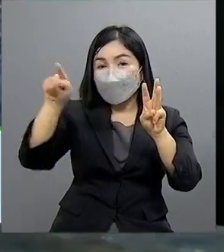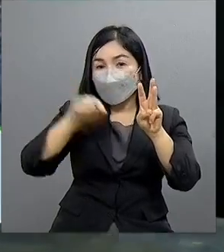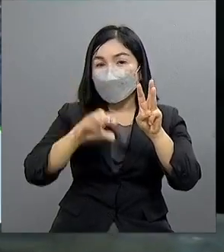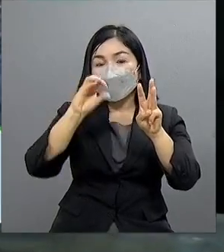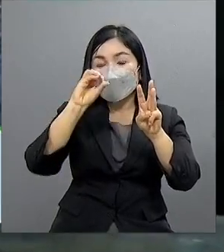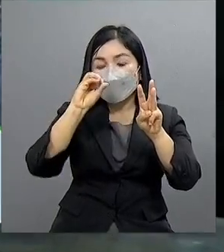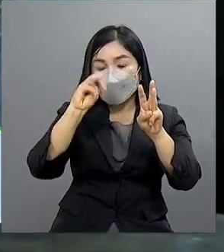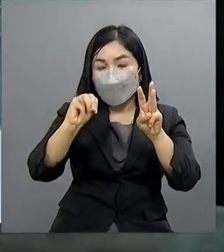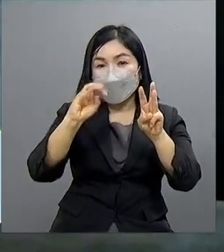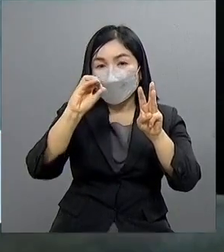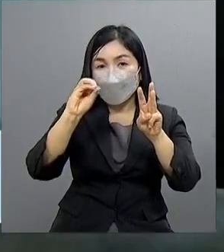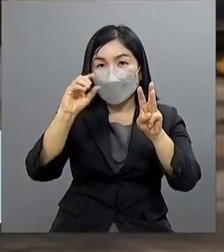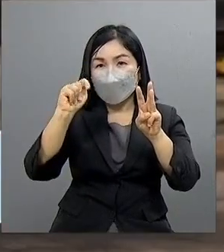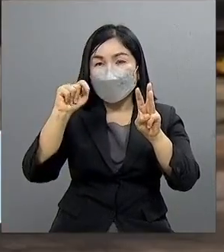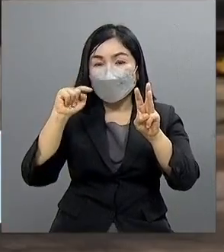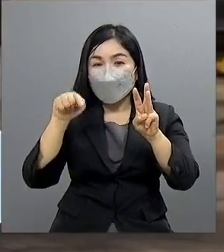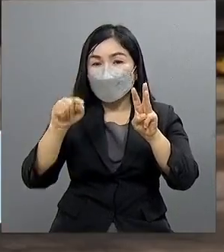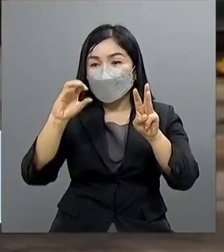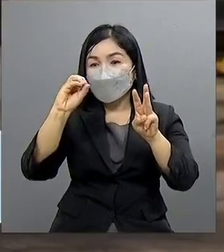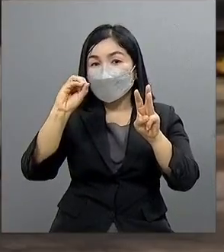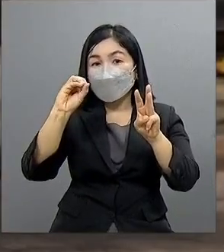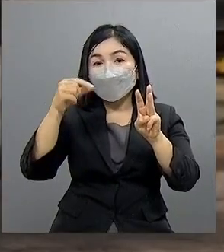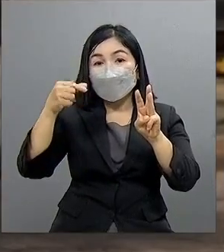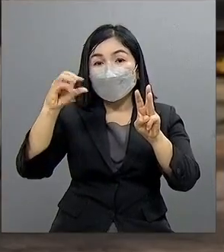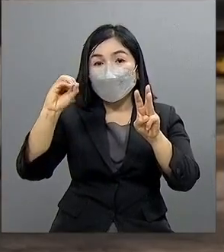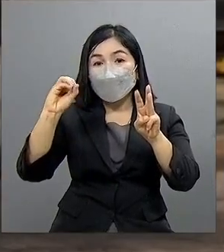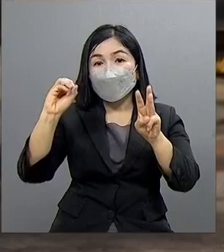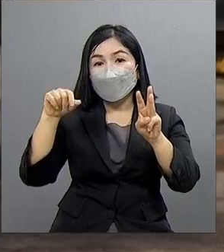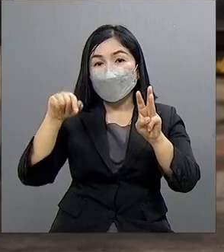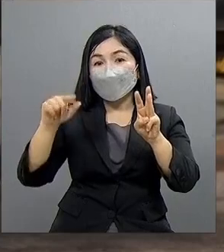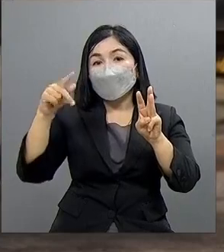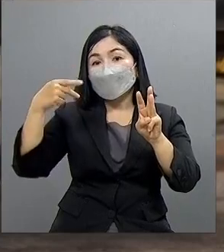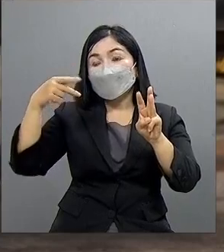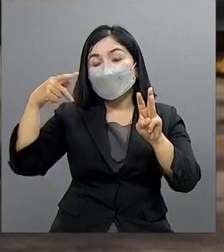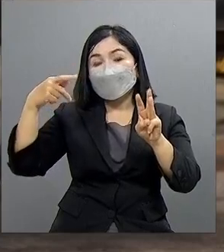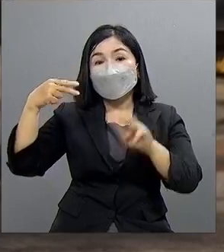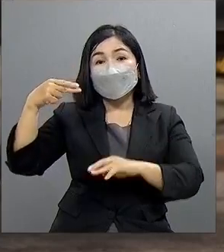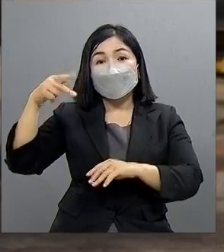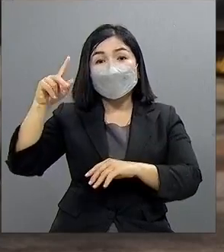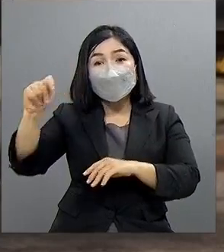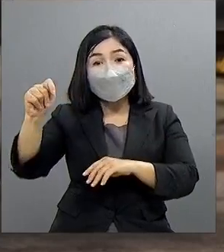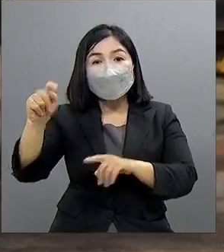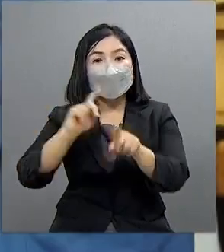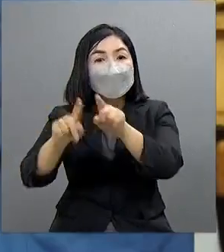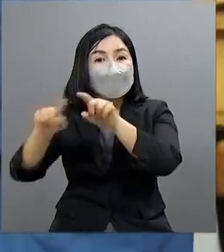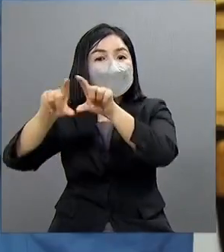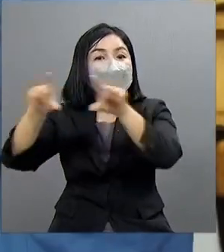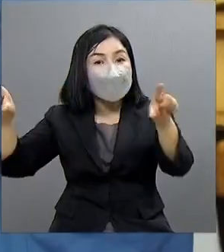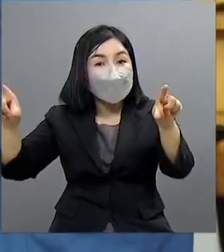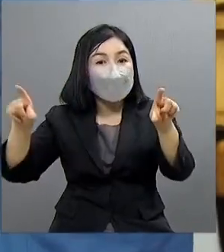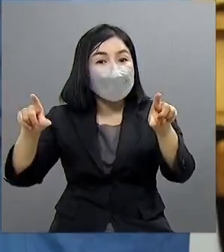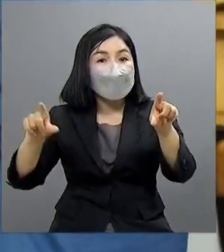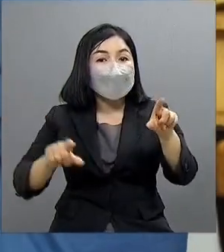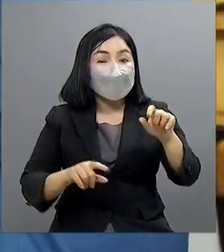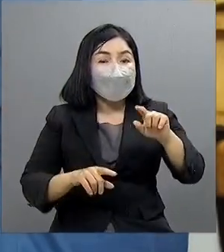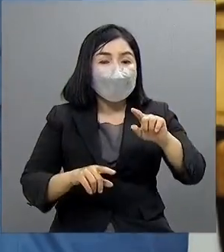www.mot.go.th หรือโทรสายด่วนที่หมายเลข1356ค่ะซ ึ่ ง1เรื่องมั่วหนึ่งเรื่องชัวร์นะ